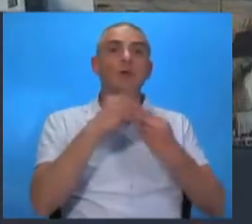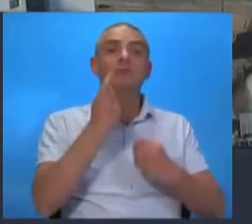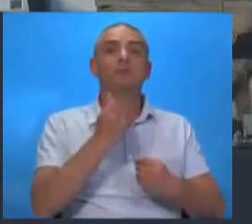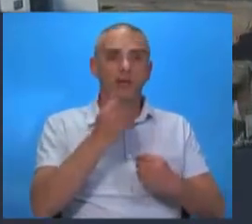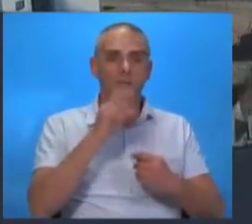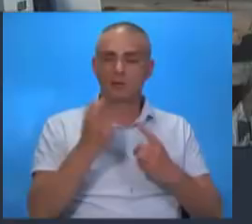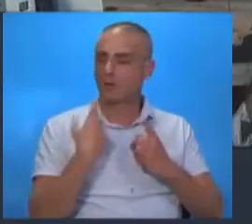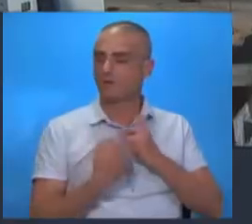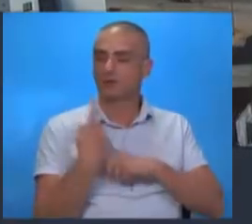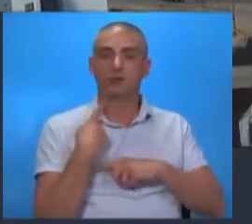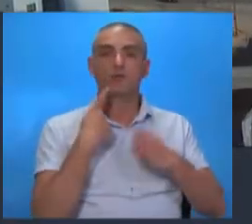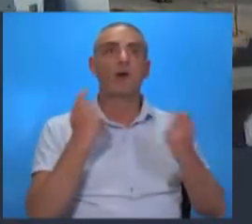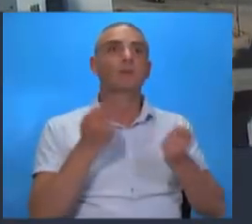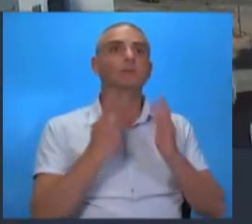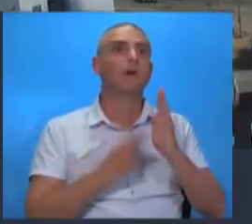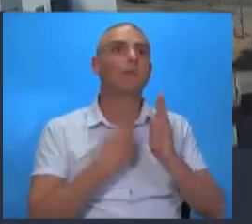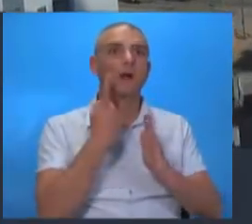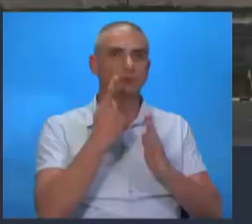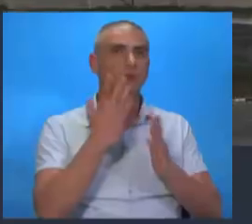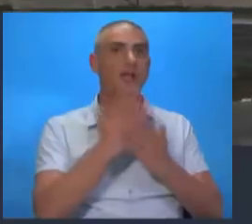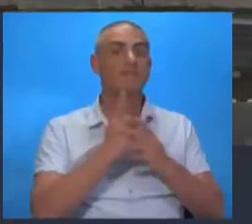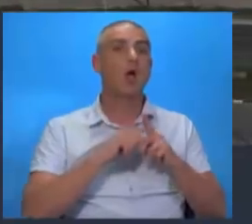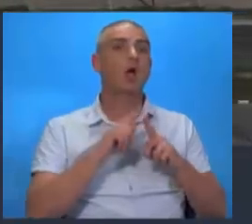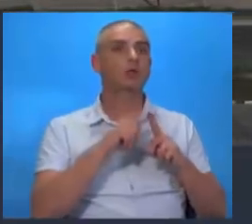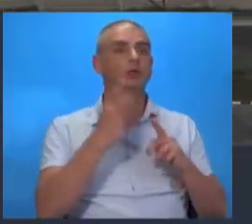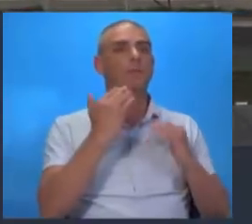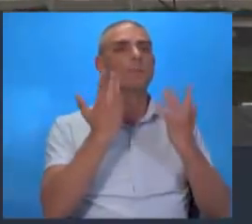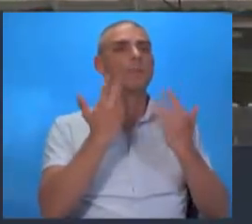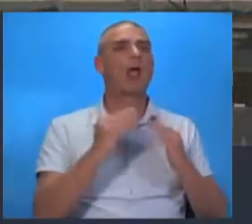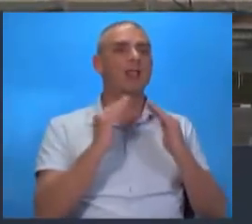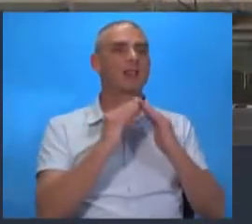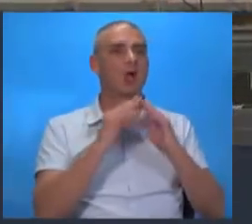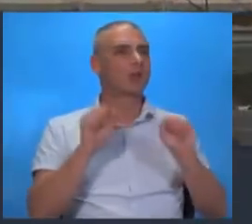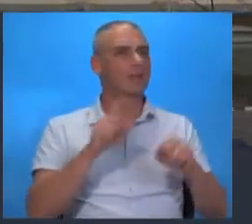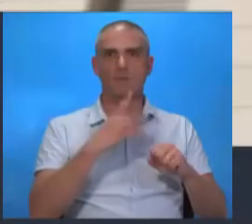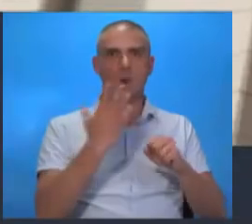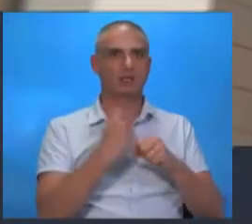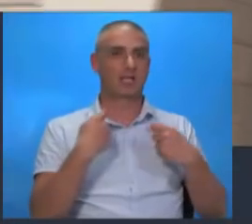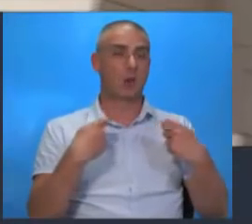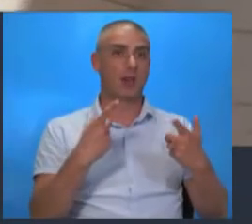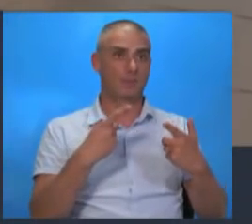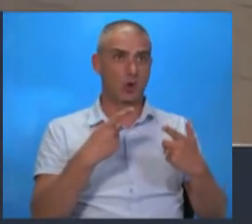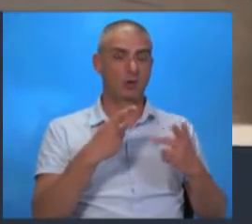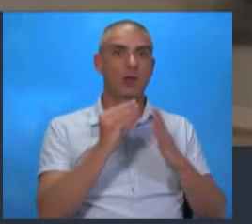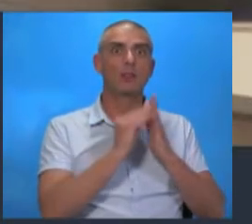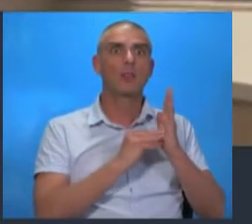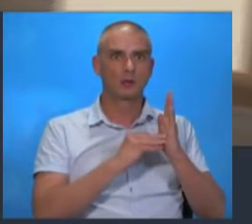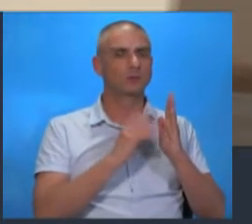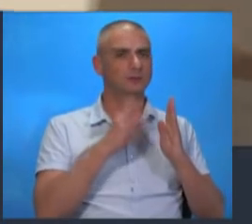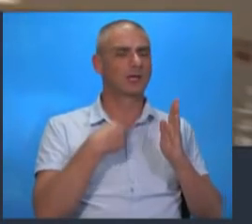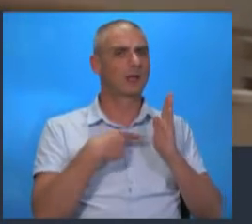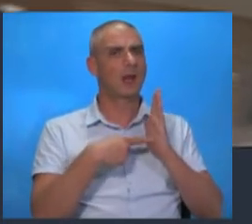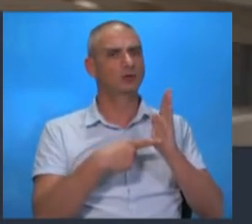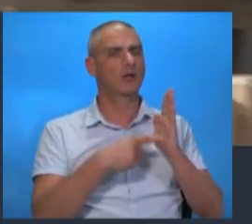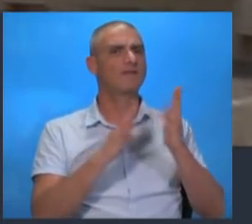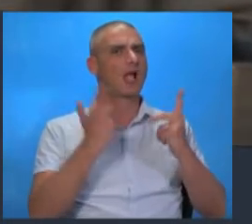בשבוע שעבר פורסם בפעם הראשונה מזה חודשים מלאי הדירות שהקבלנים לא הצליחו למכור. הנתון הזה אמור לשקף את